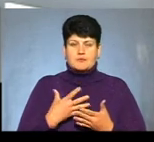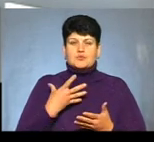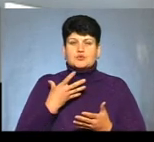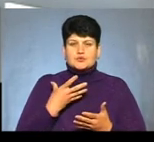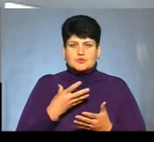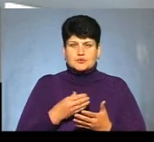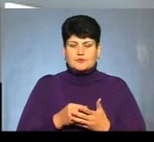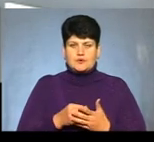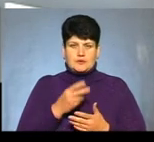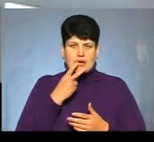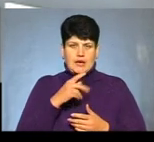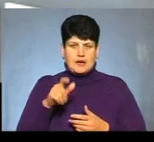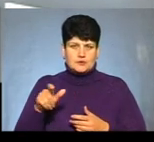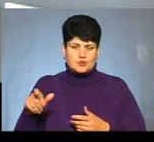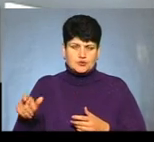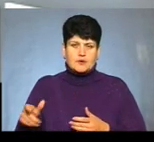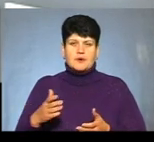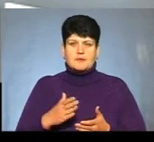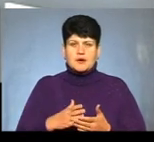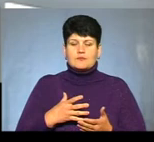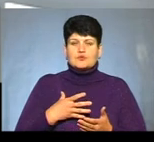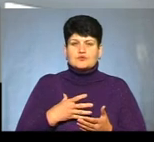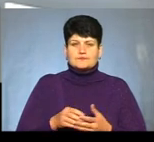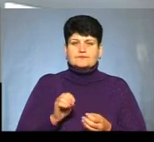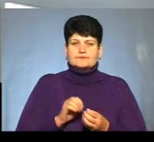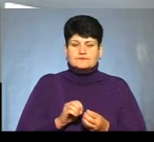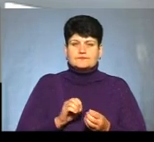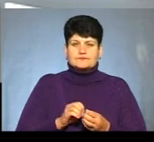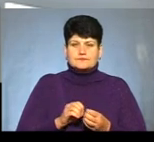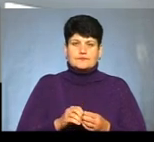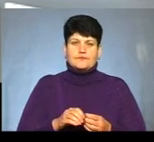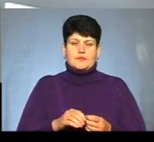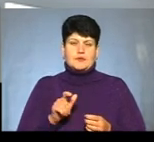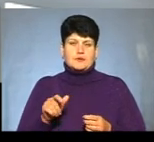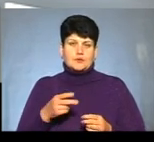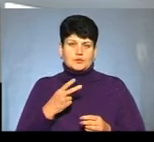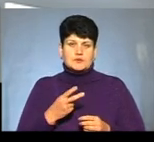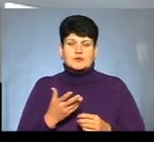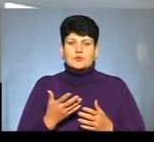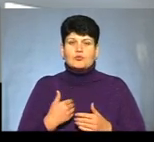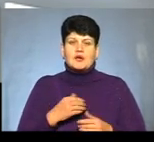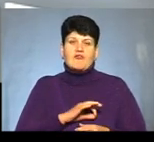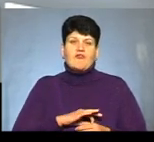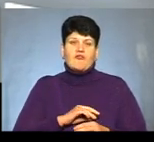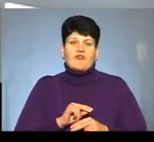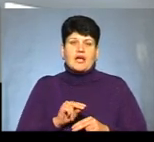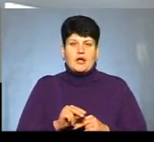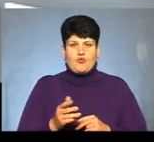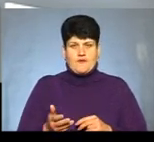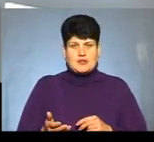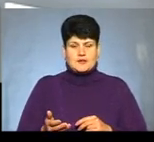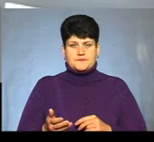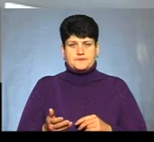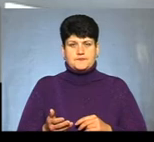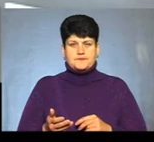ми маємо публіку свою театральну, як і філармонія має, але маємо свою сталу театральну публіку, яку ми